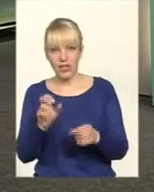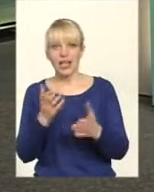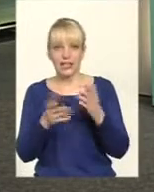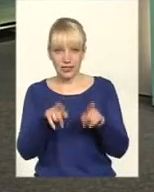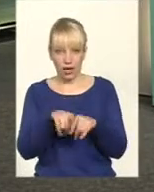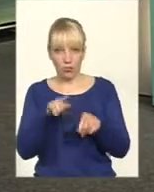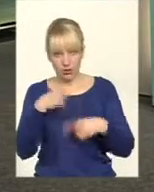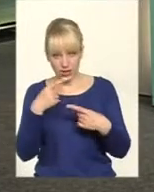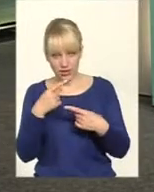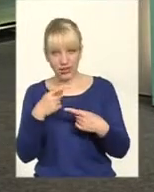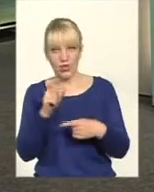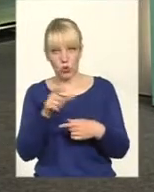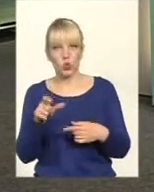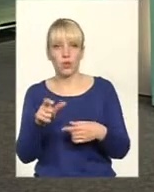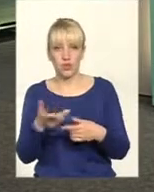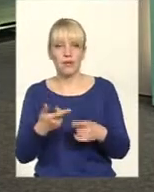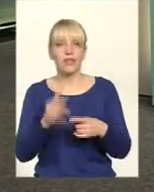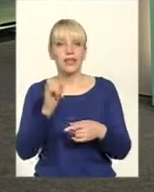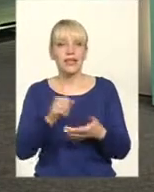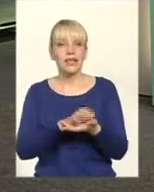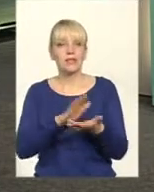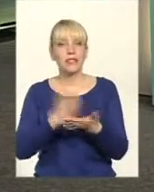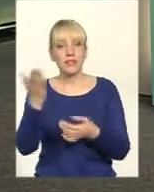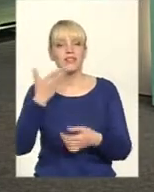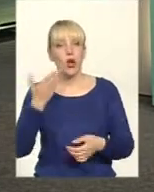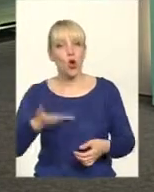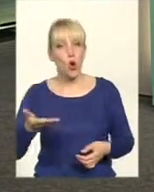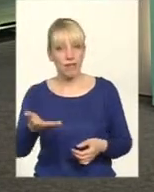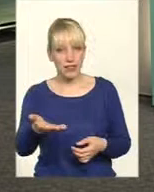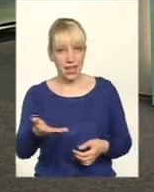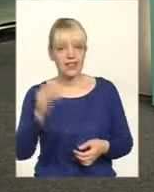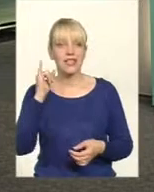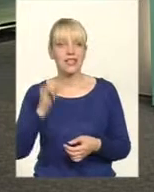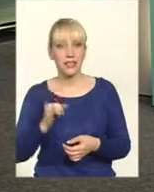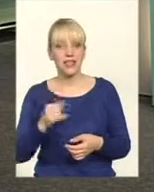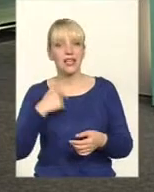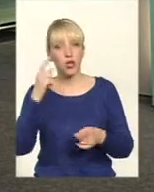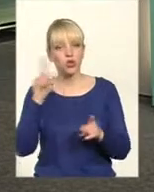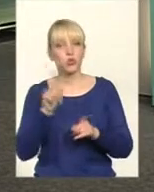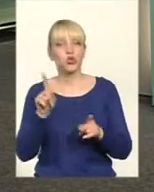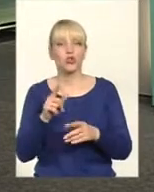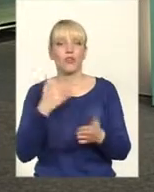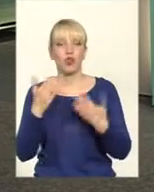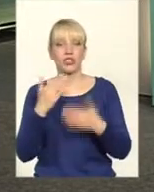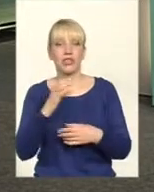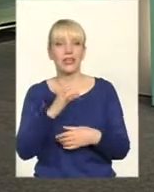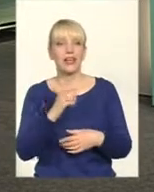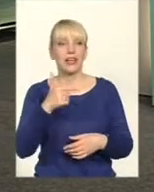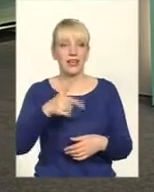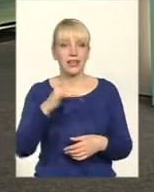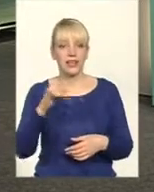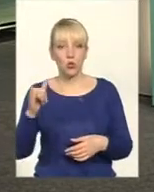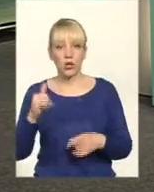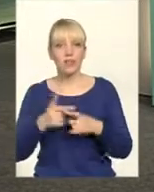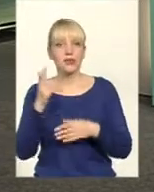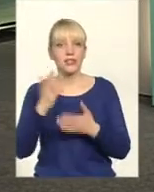да, записывать их комментарии. Я думаю, что в отношении ГРУшников там уже есть очень